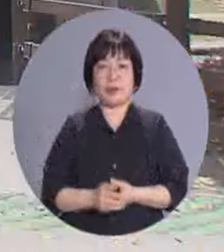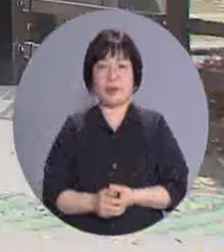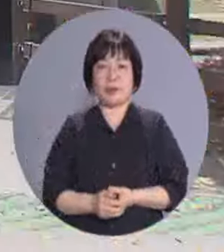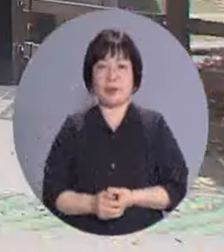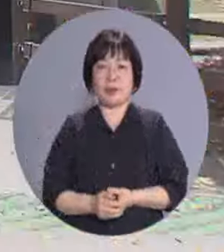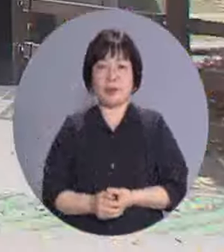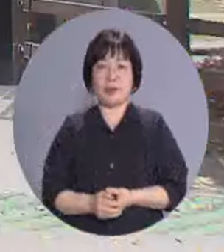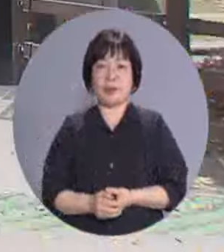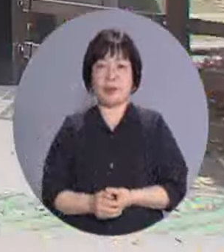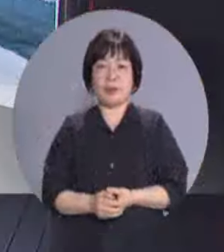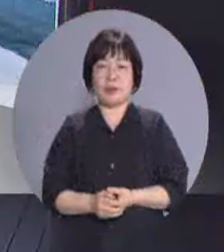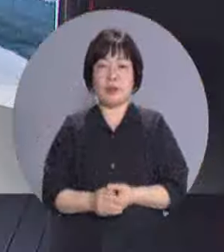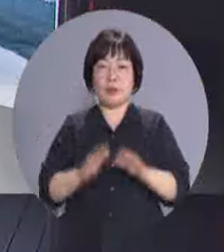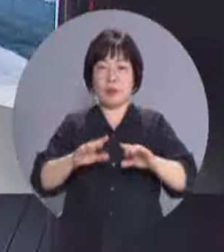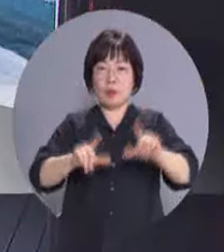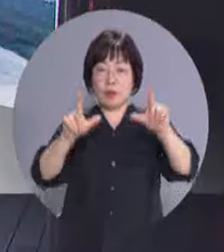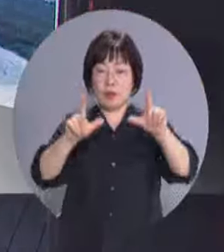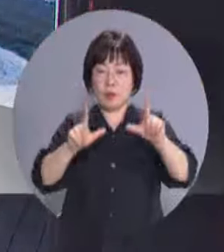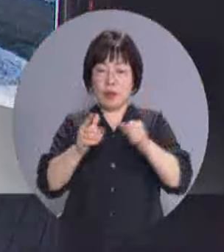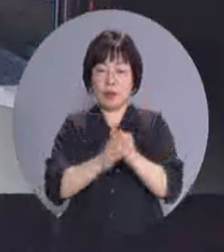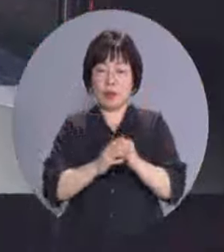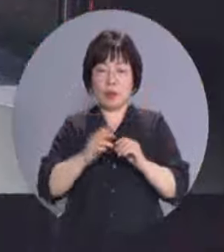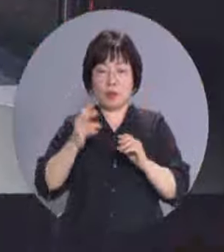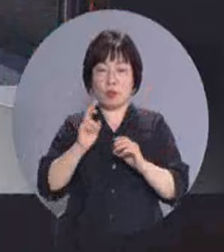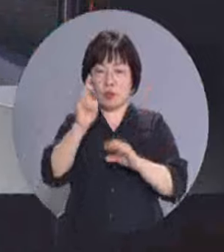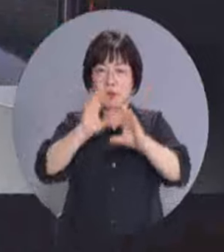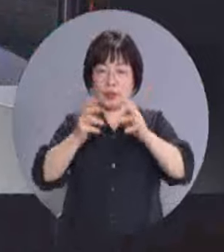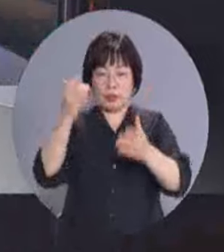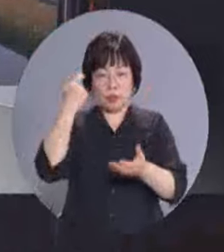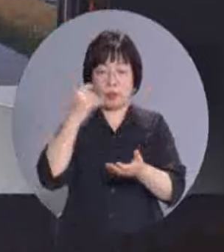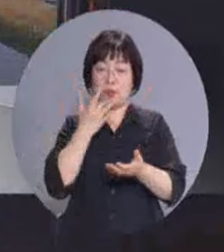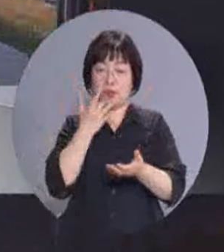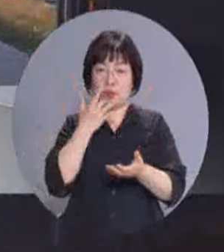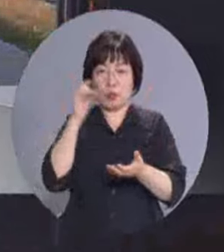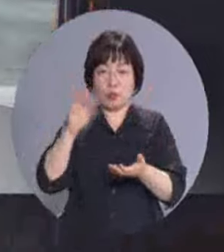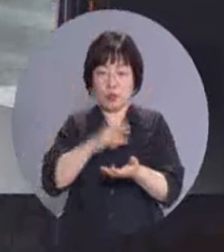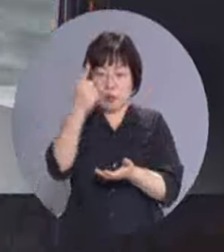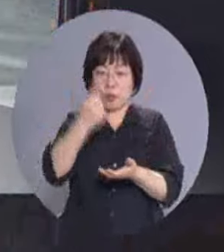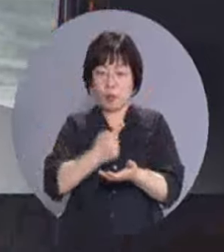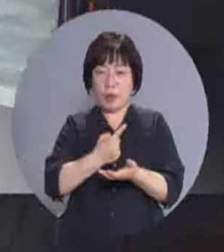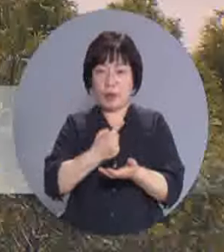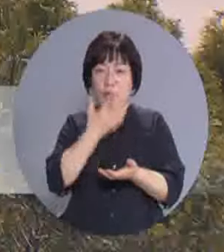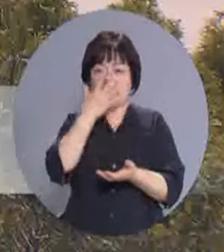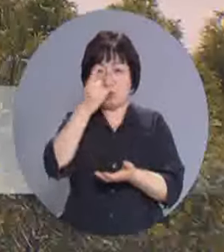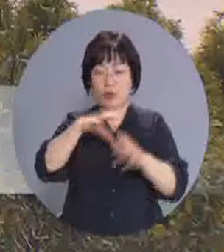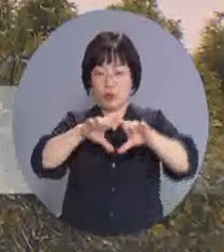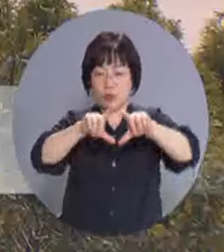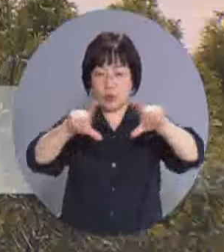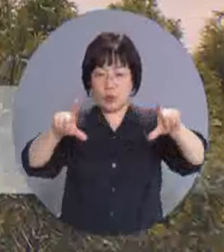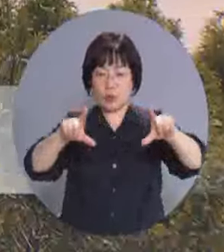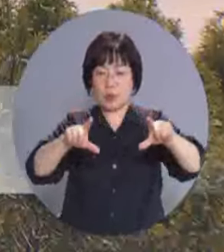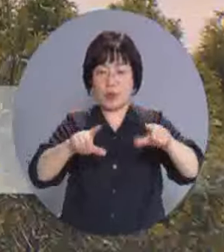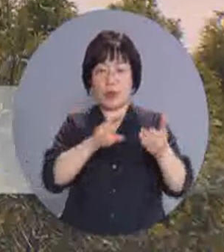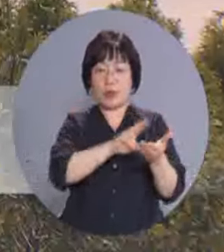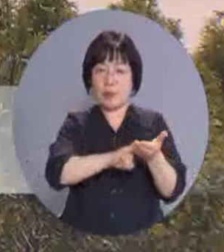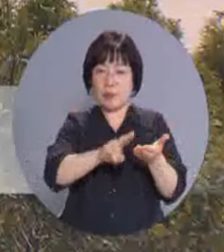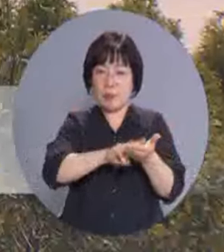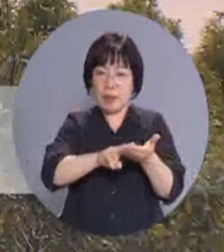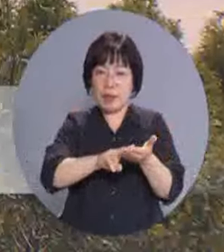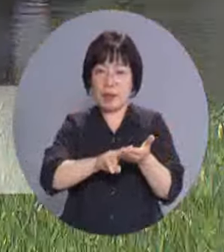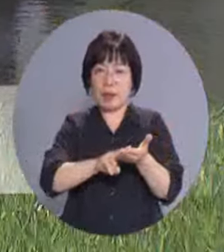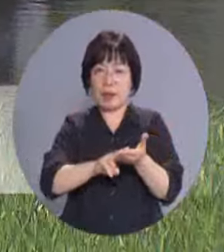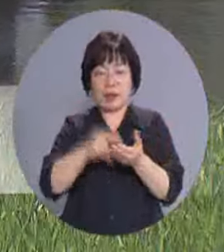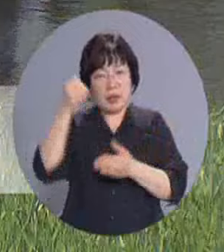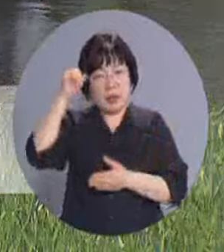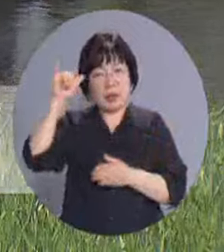덧붙였습니다 신는 올해 우주인도 놀러오는 순천이 슬로건을 내걸고 정원의 인공지능과 애니메이션을 접목한